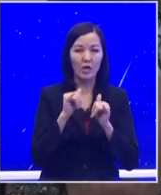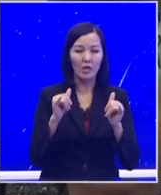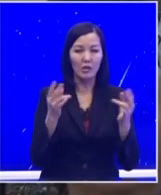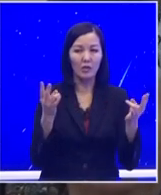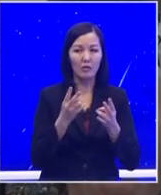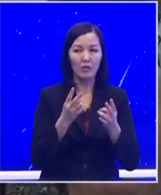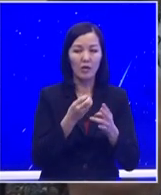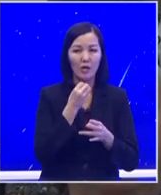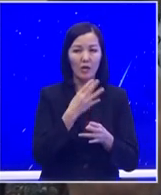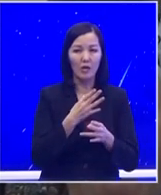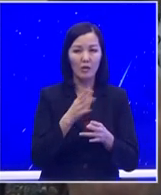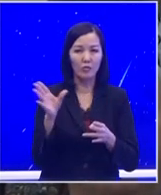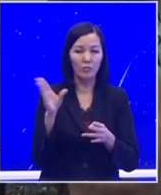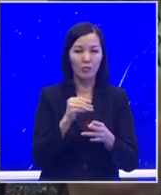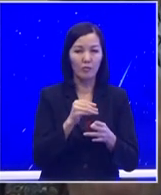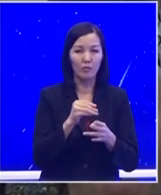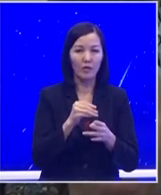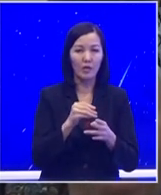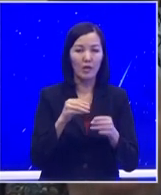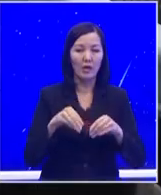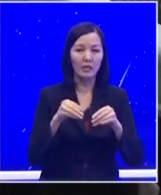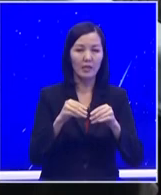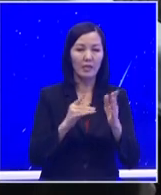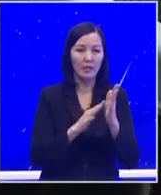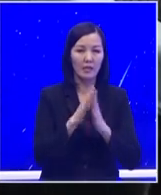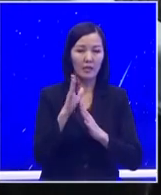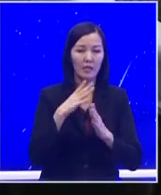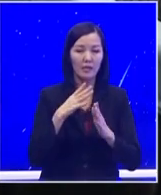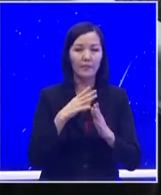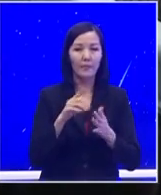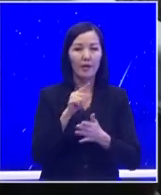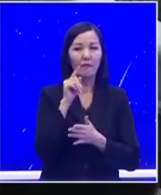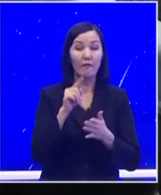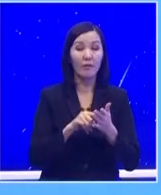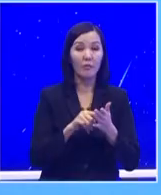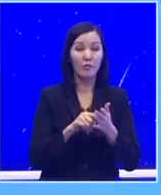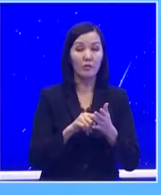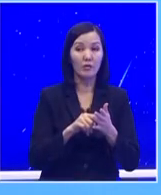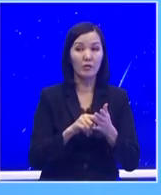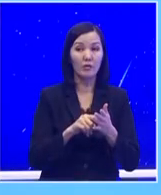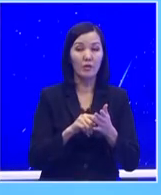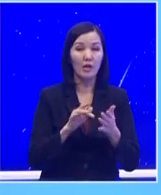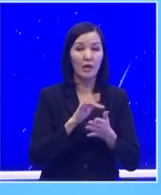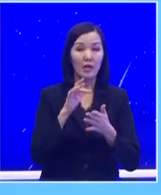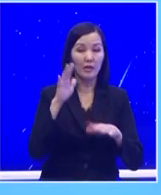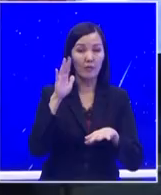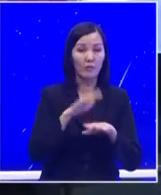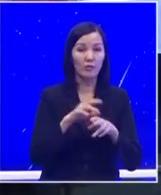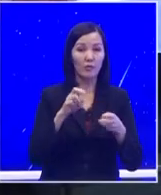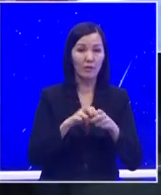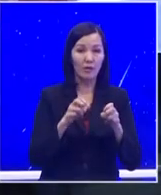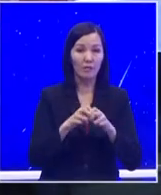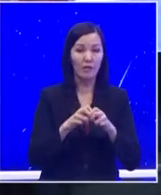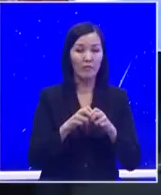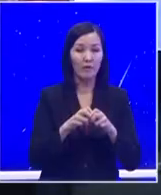и было бы неплохо общими усилиями озеленить его. Данный вопрос совсем не озадачил градоначальника, так как эту проблему он и